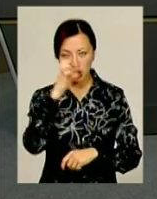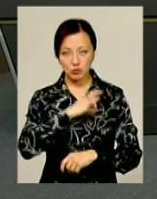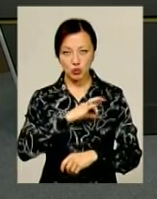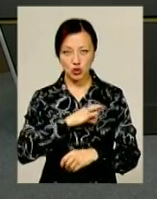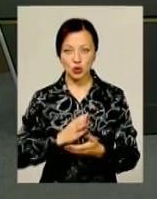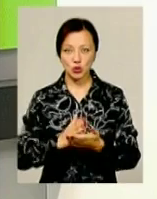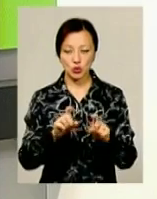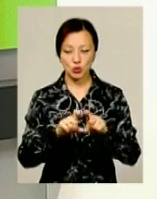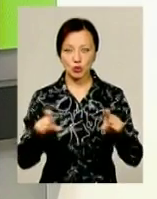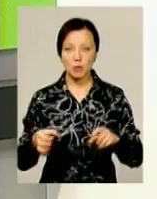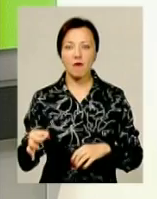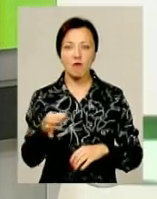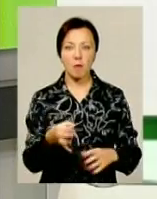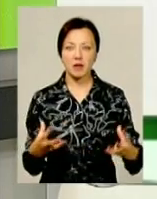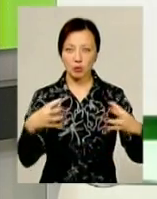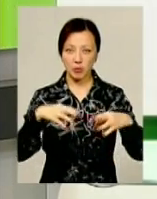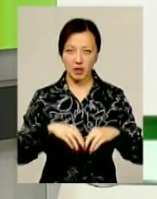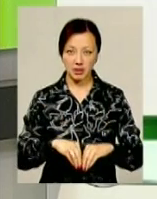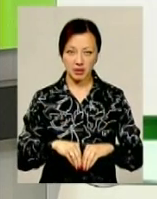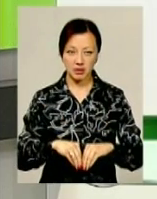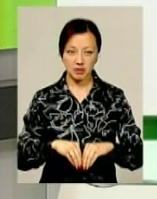рівні, об'єднані